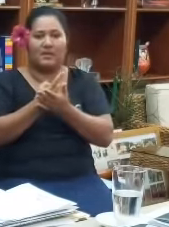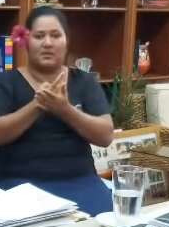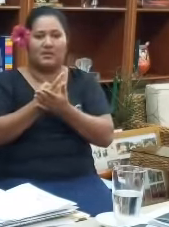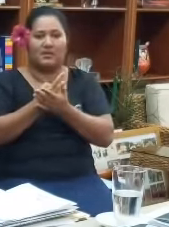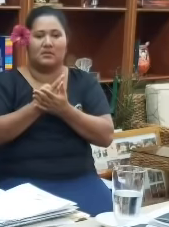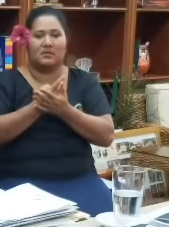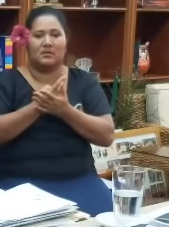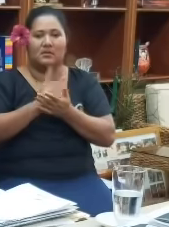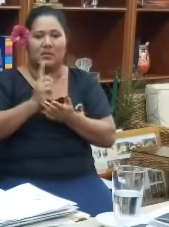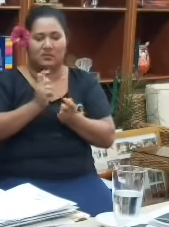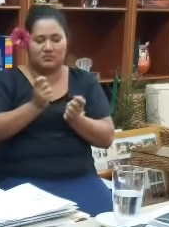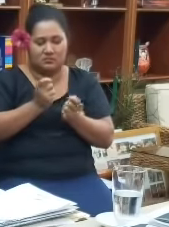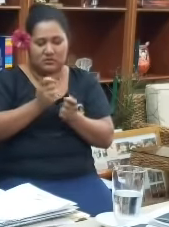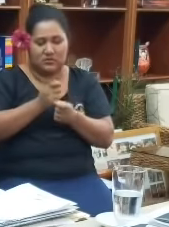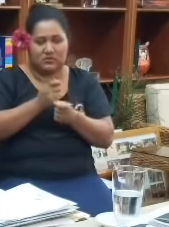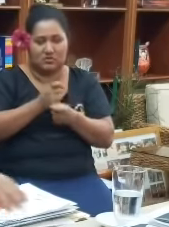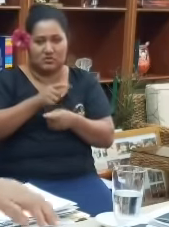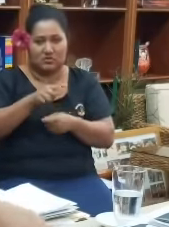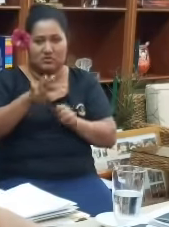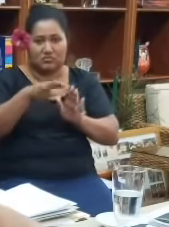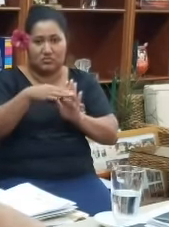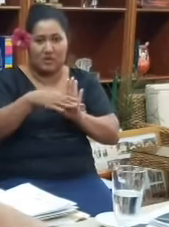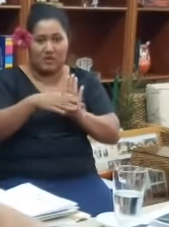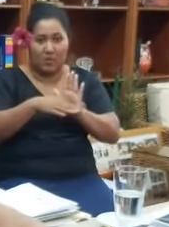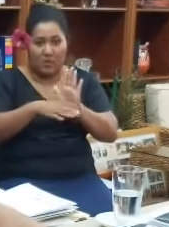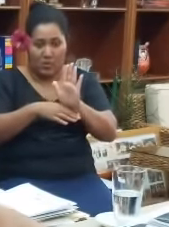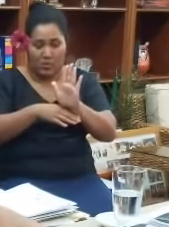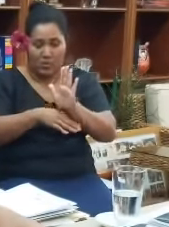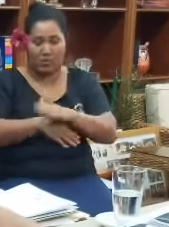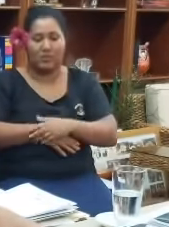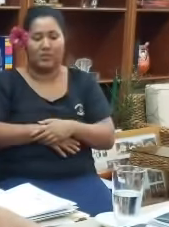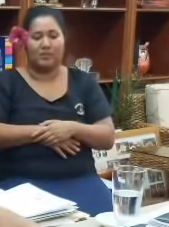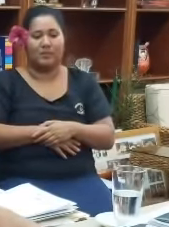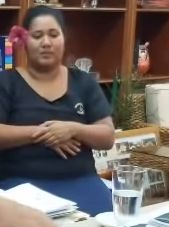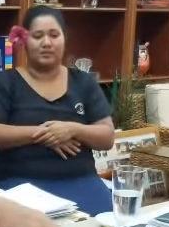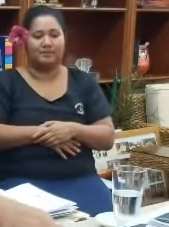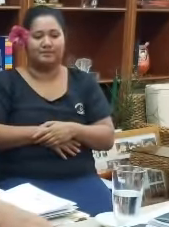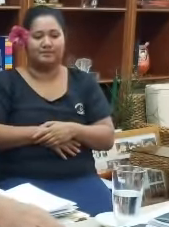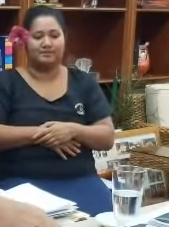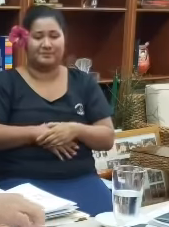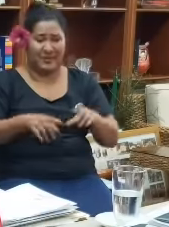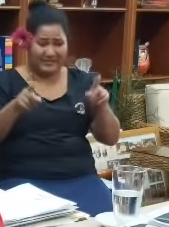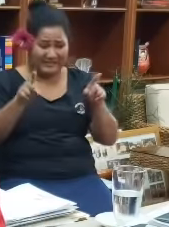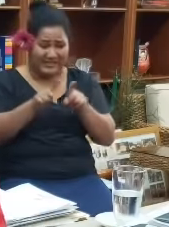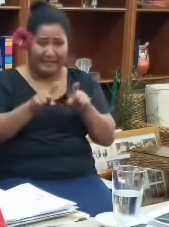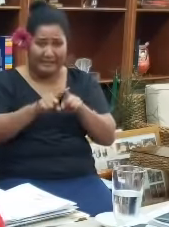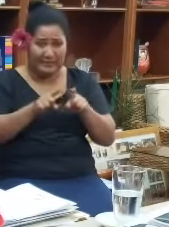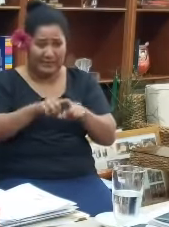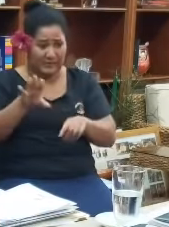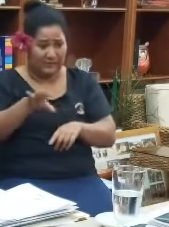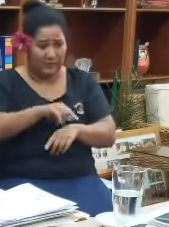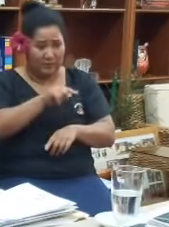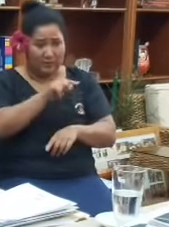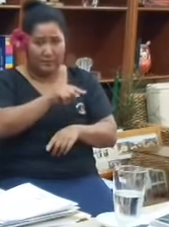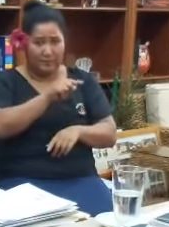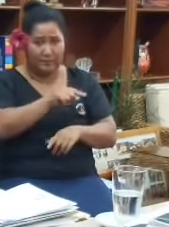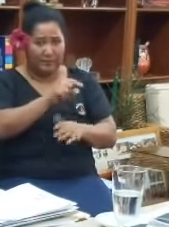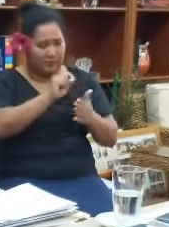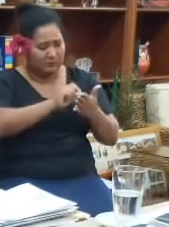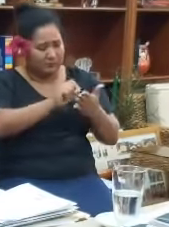e al tu tengo en el tu la fono e pei on la au mai tonu